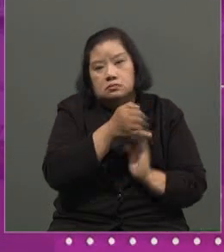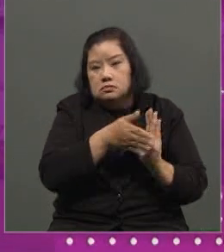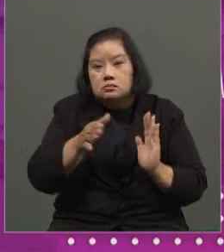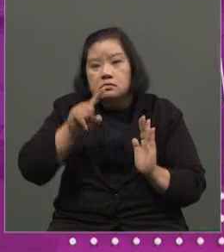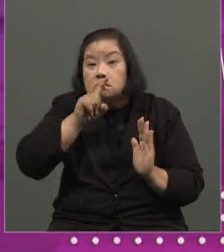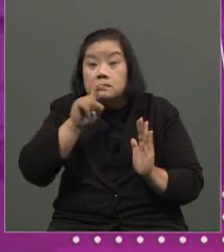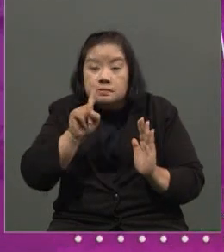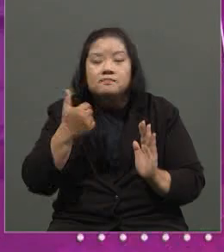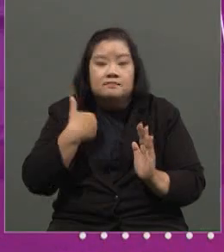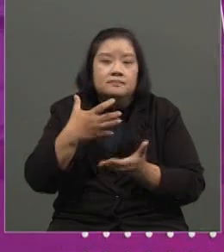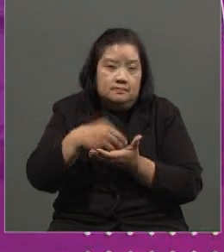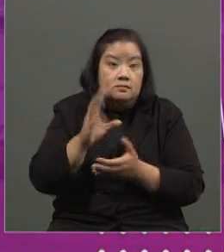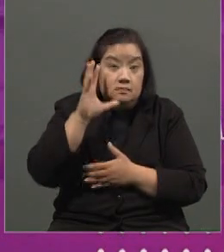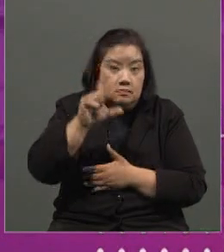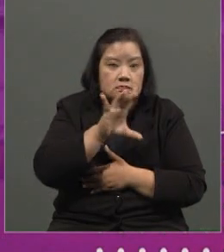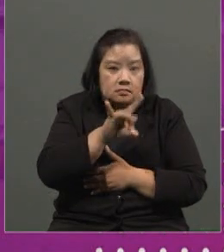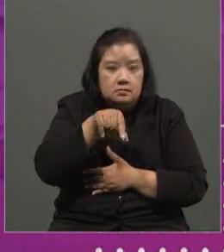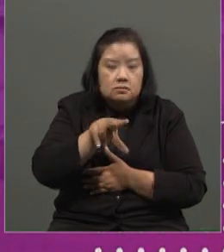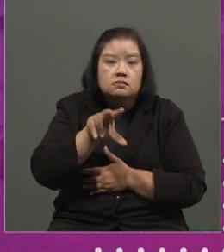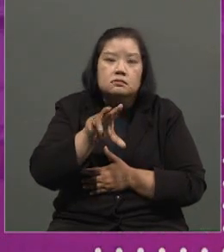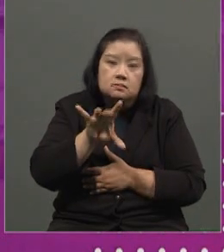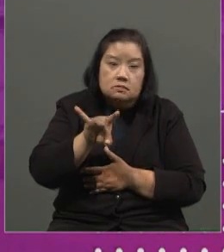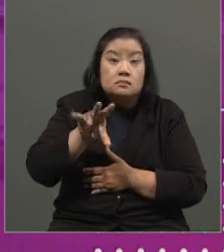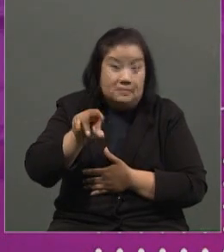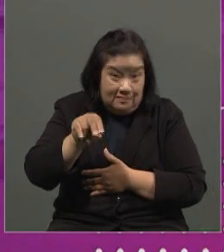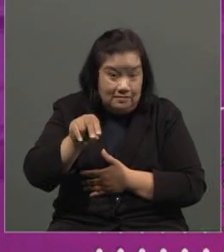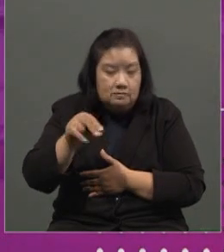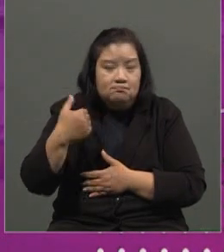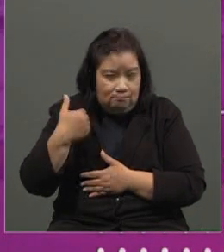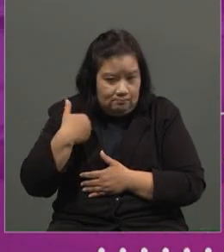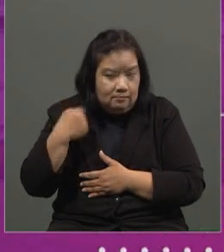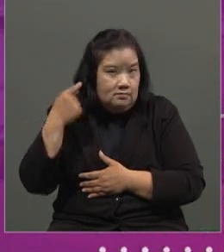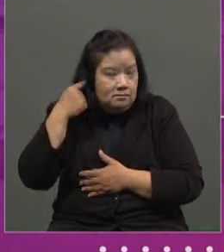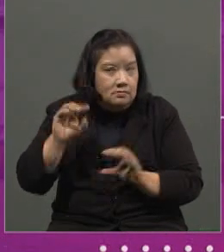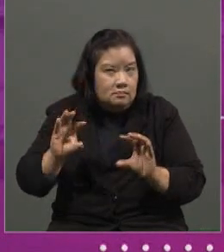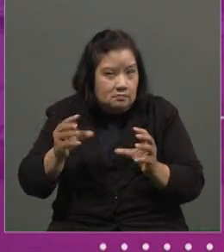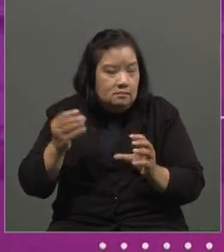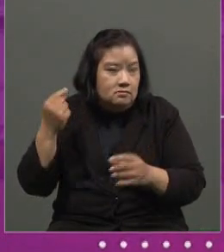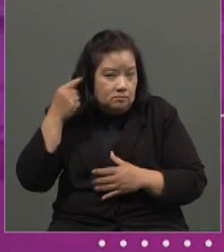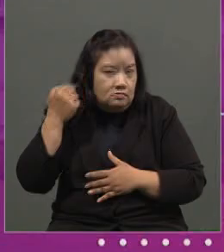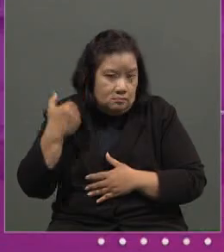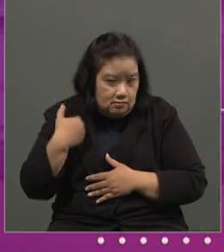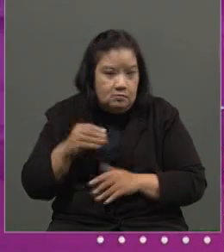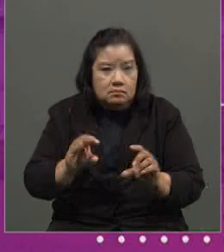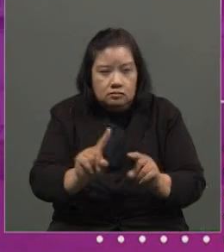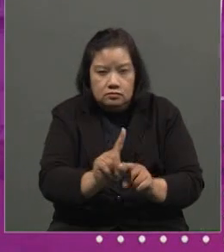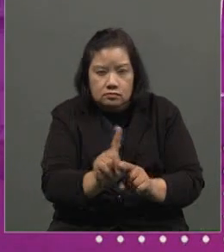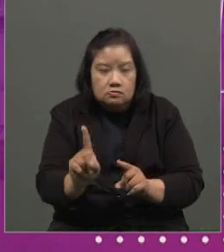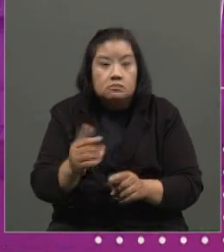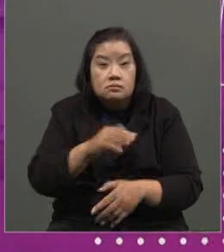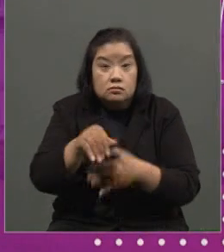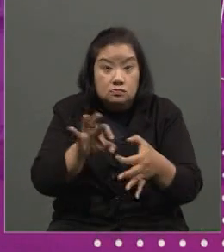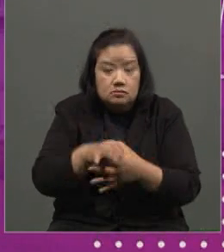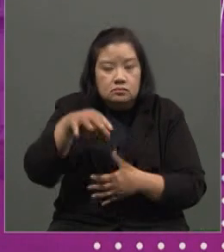นี้ 8น - 8:30นนะคะ FM 92.5แล้วก็เครือข่ายสถานีวิทยุกระจายเสียงแห่งประเทศไทยกรม